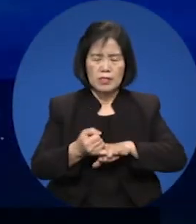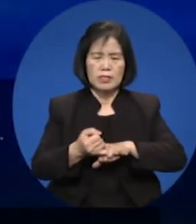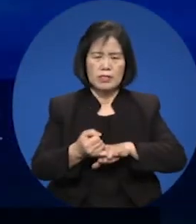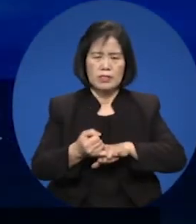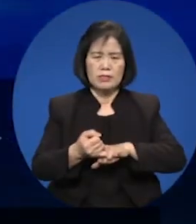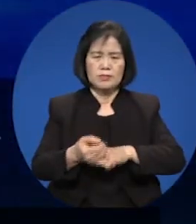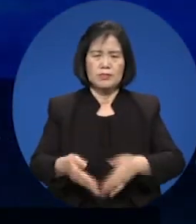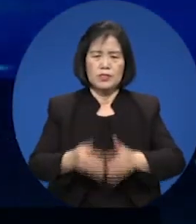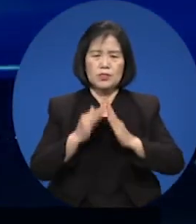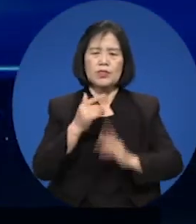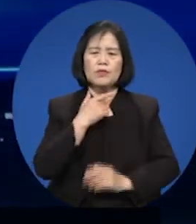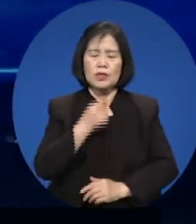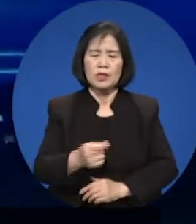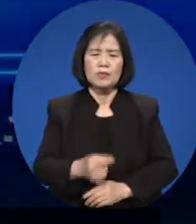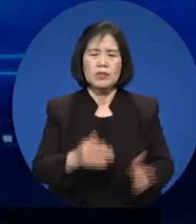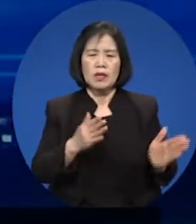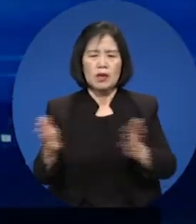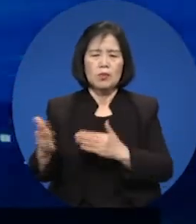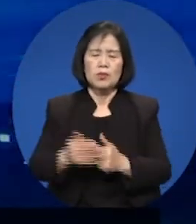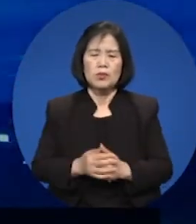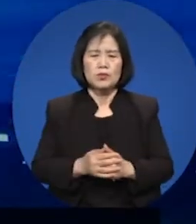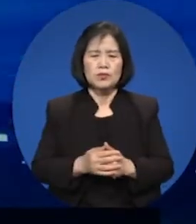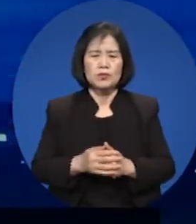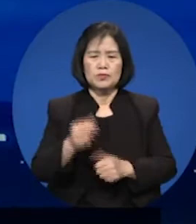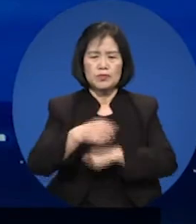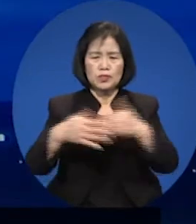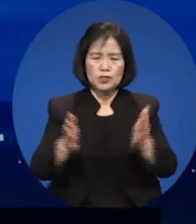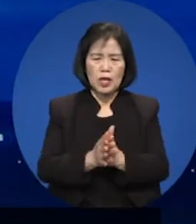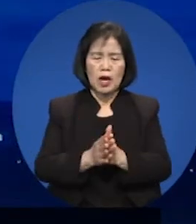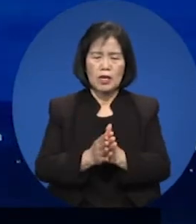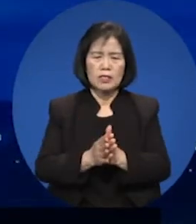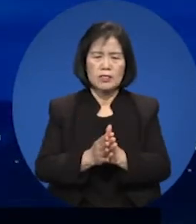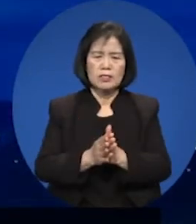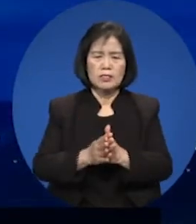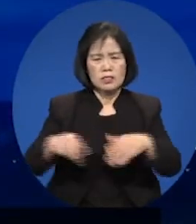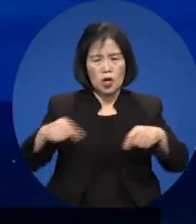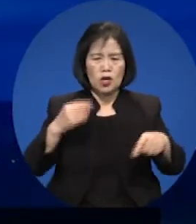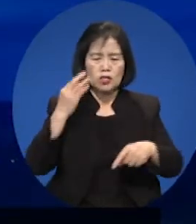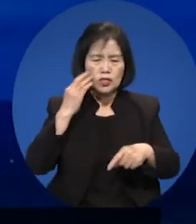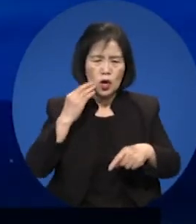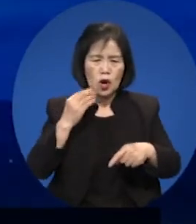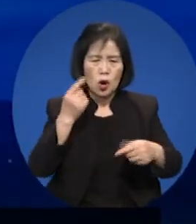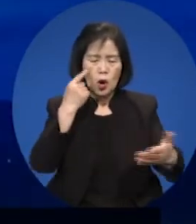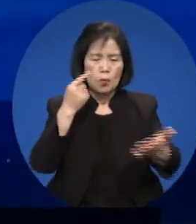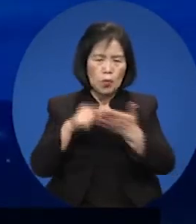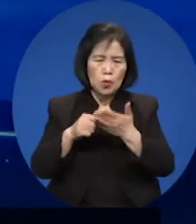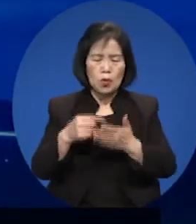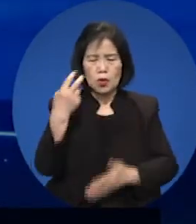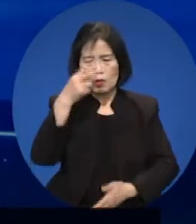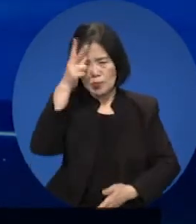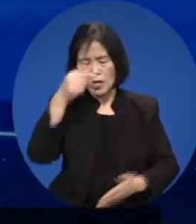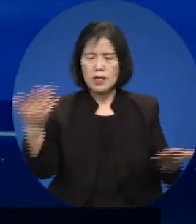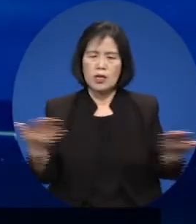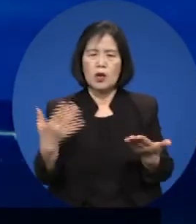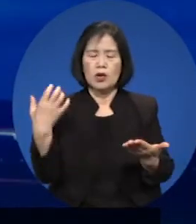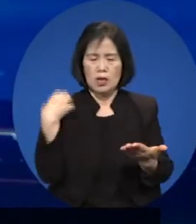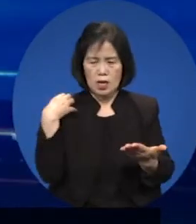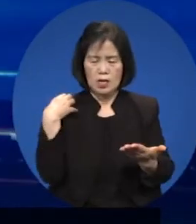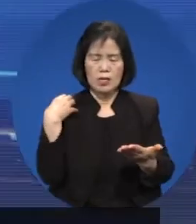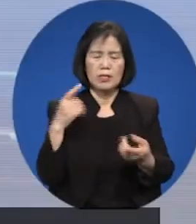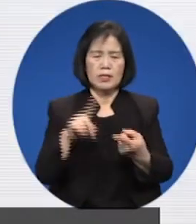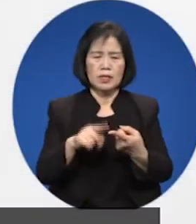대한 되겠습니다 그리고 늘 당정청 논의 를 보면 눈에 띄는 대목이 또 하나 있습니다 검찰 역할에 관련된 언급이